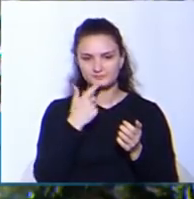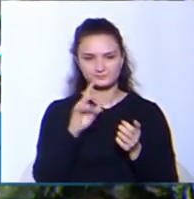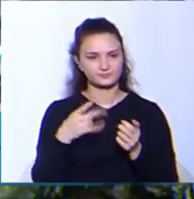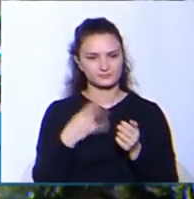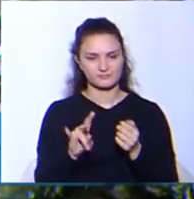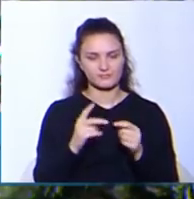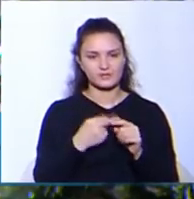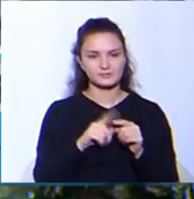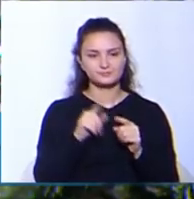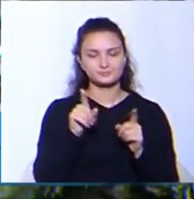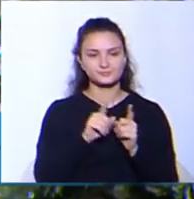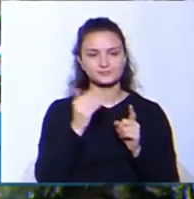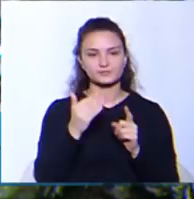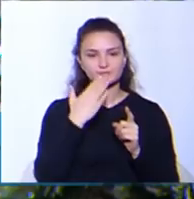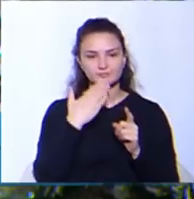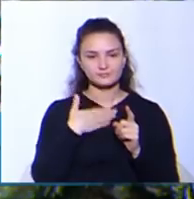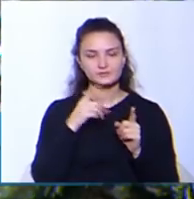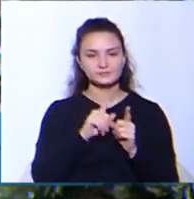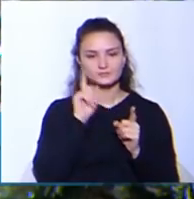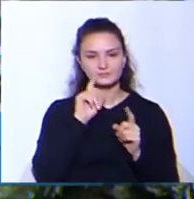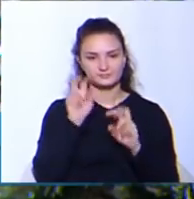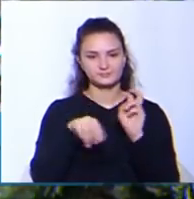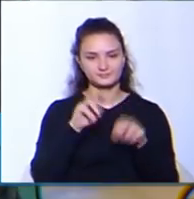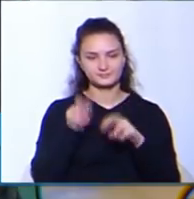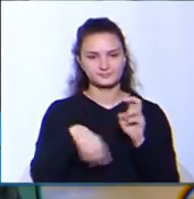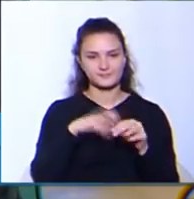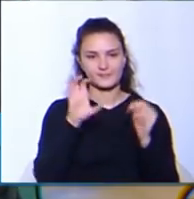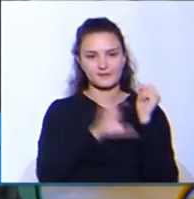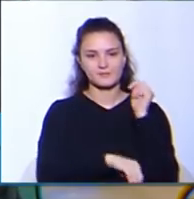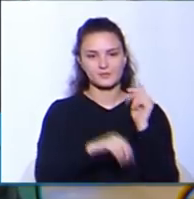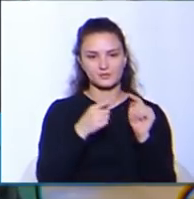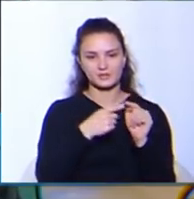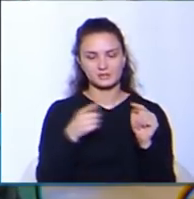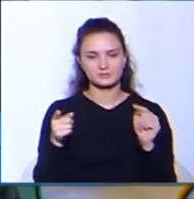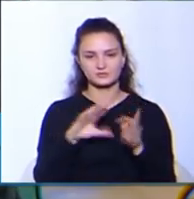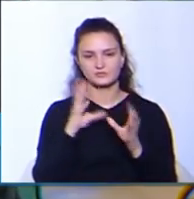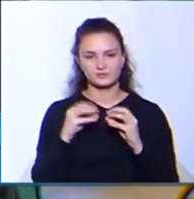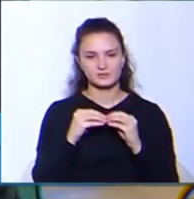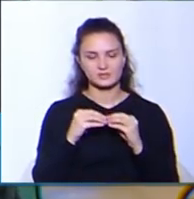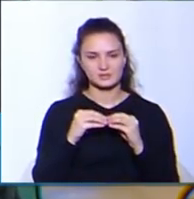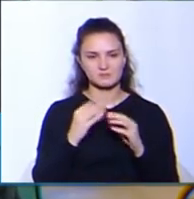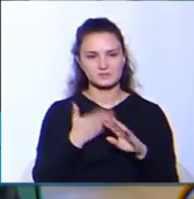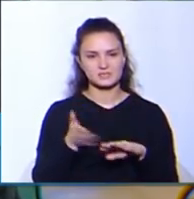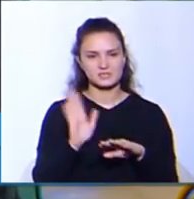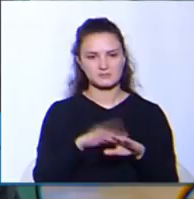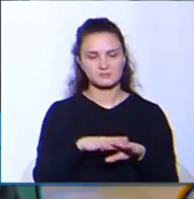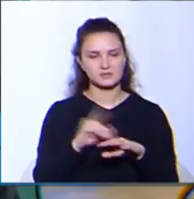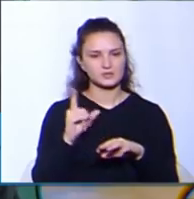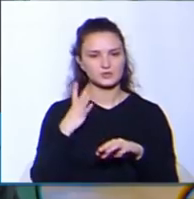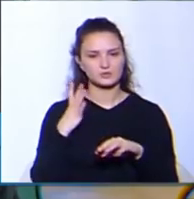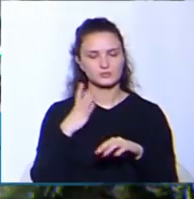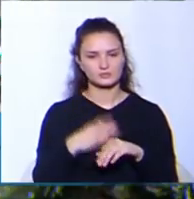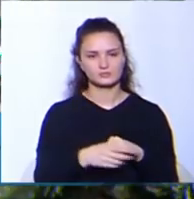მიუხედავად ამისა თქვენთან სისტემატურად ხვდებიან ასეთი ახალგაზრდები ბოლო ხანებში ყველაზე ძიმე სურათი